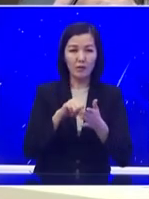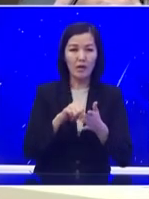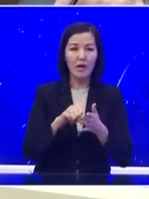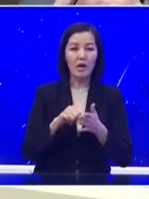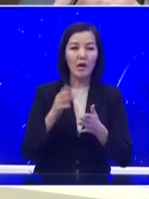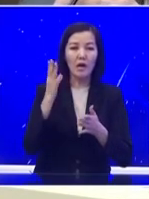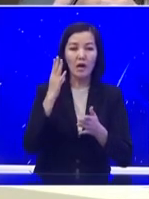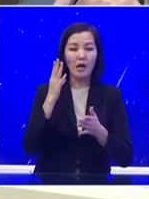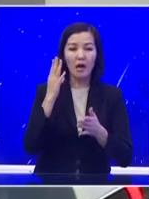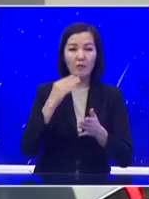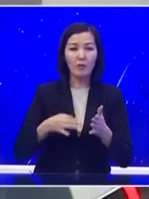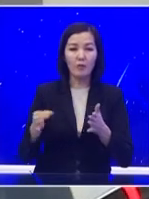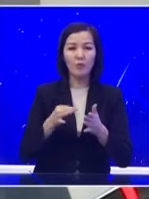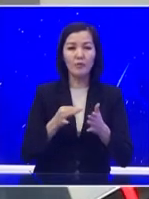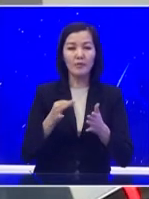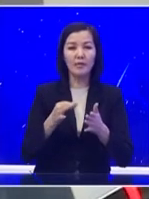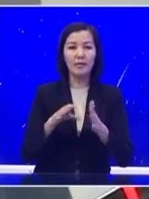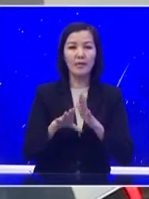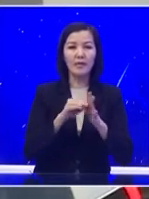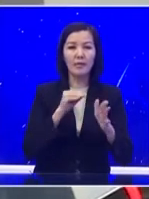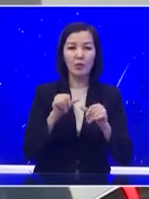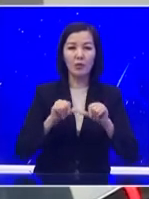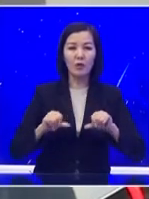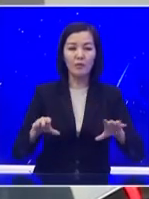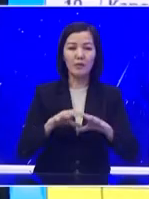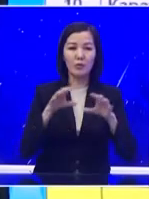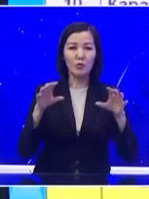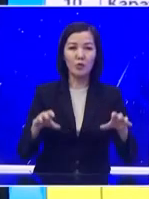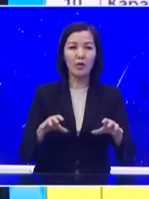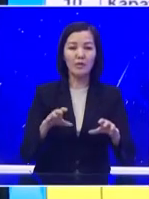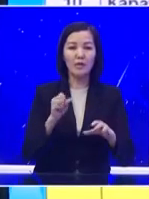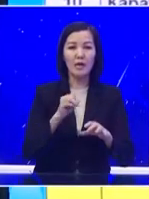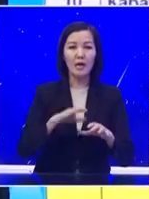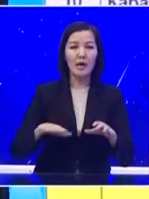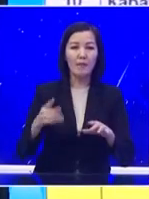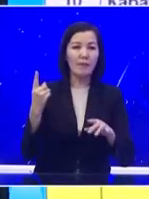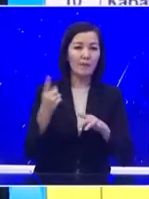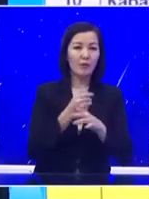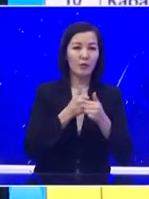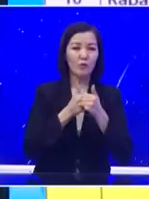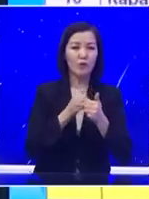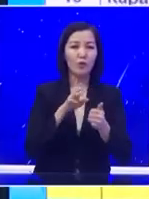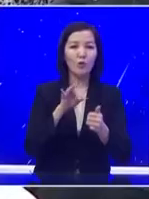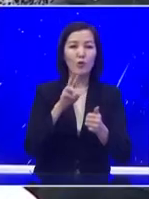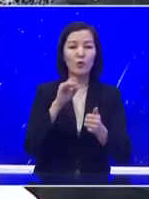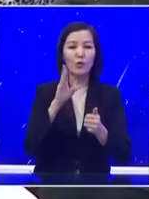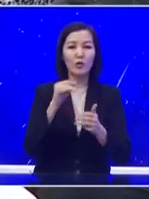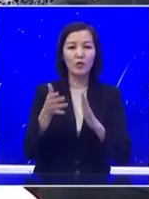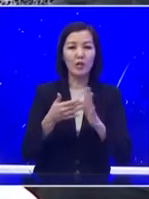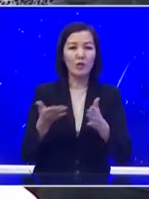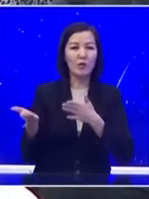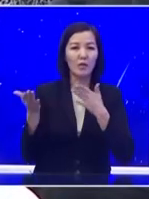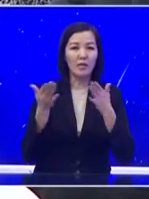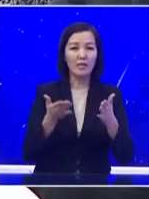өтті. Ал облыстық кадрларды іріктеу комиссиясының төрағасы, аймақ басшысының бірінші орынбасары Ләззат Тұрлашев